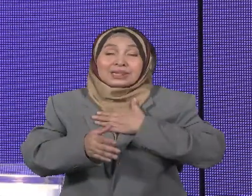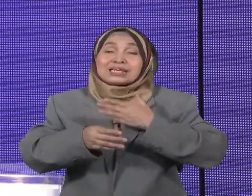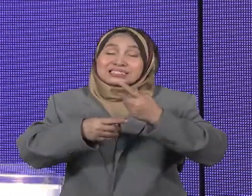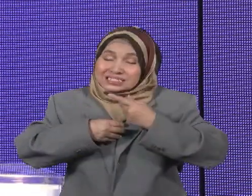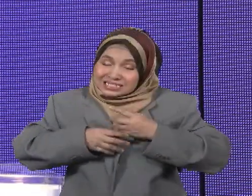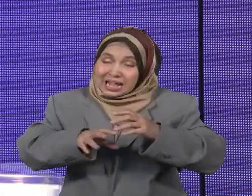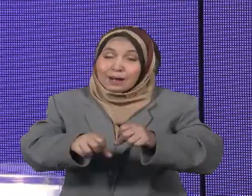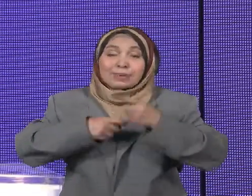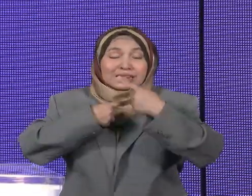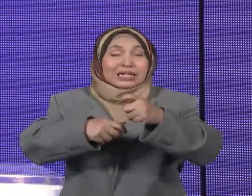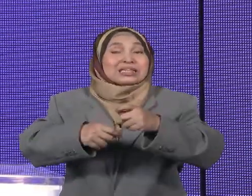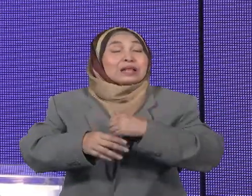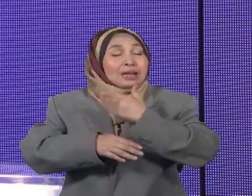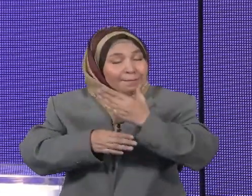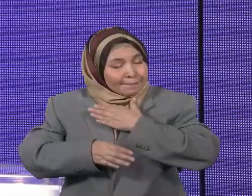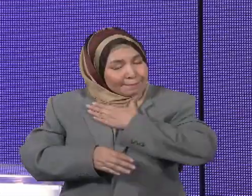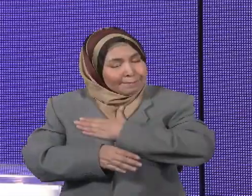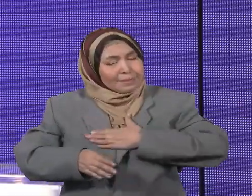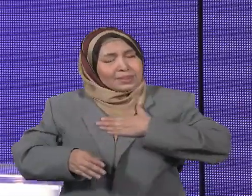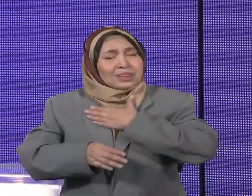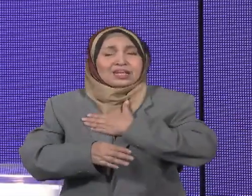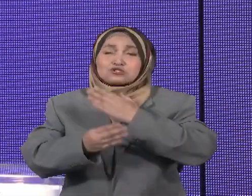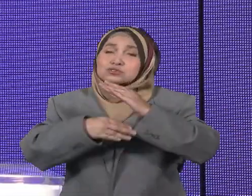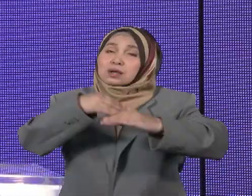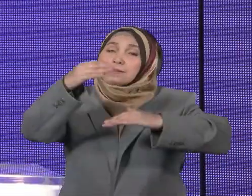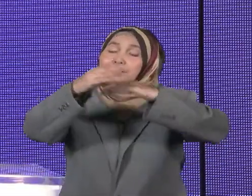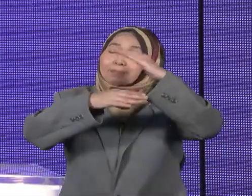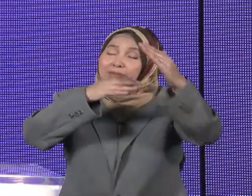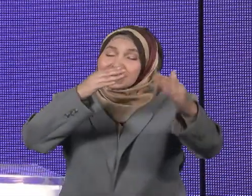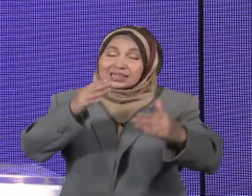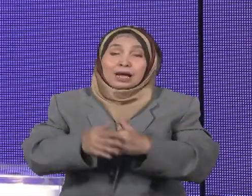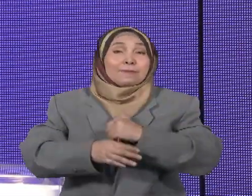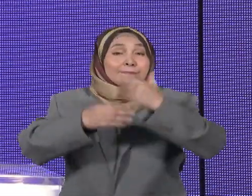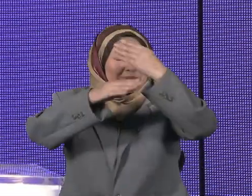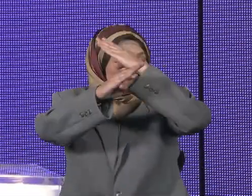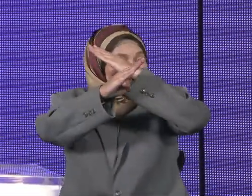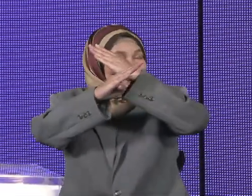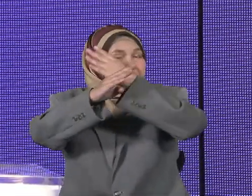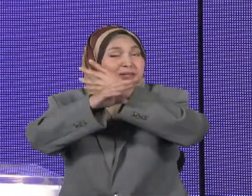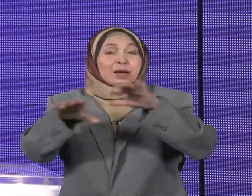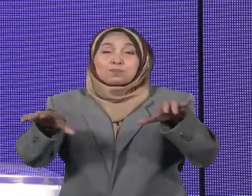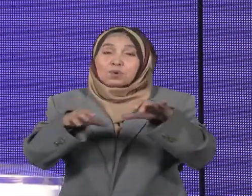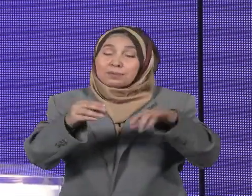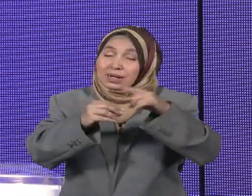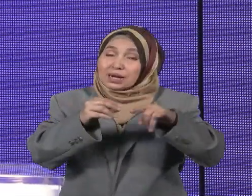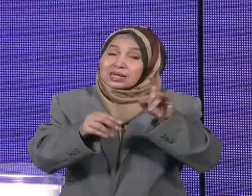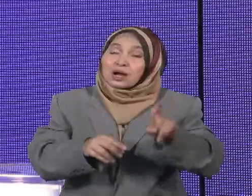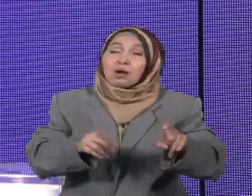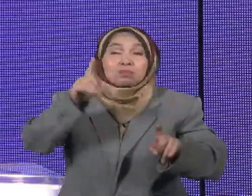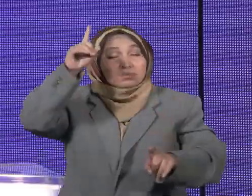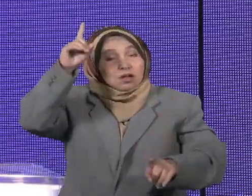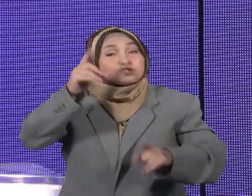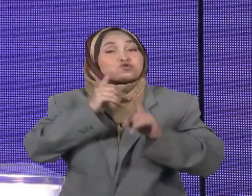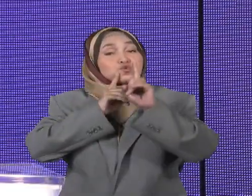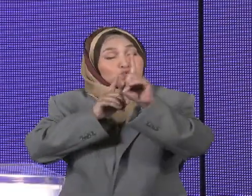bina perisai pelindungan daripada azab daripada Allah SWT dengan melaksanakan perkara yang Allah suruh dan